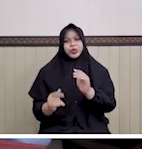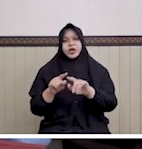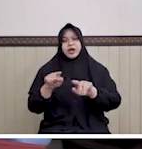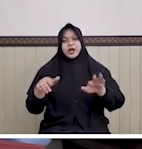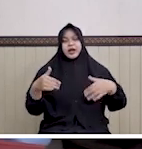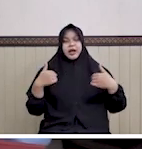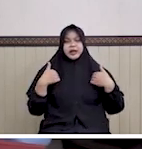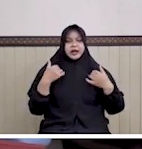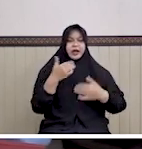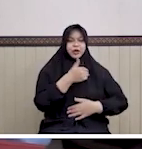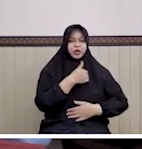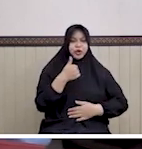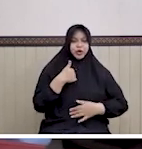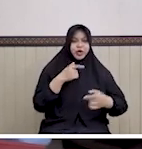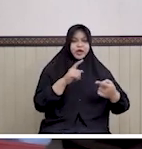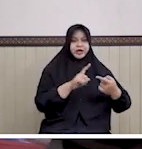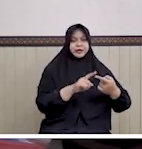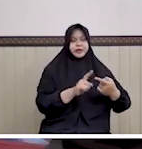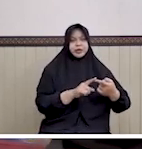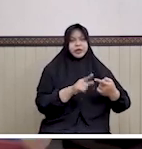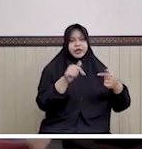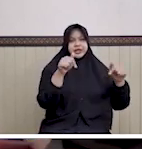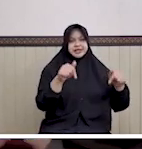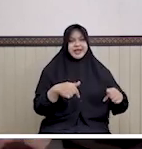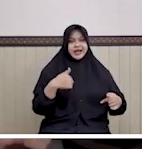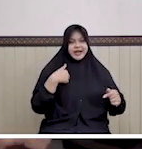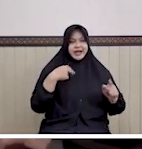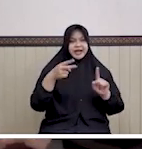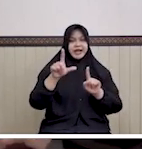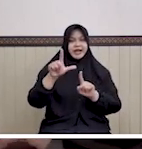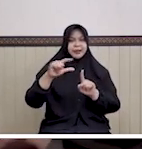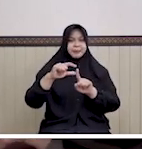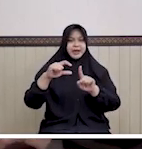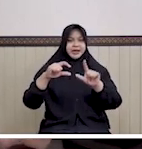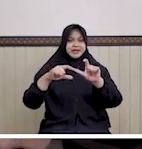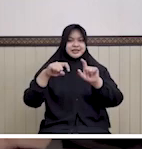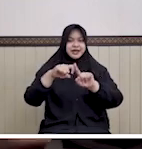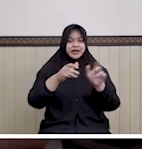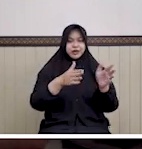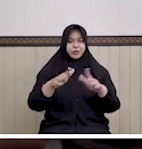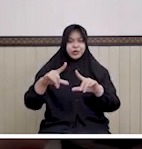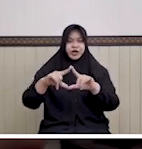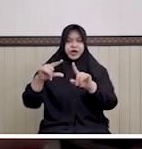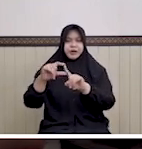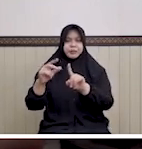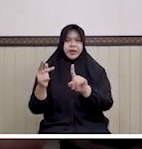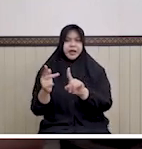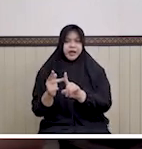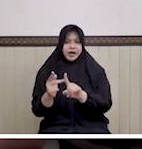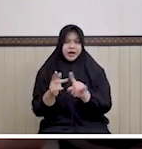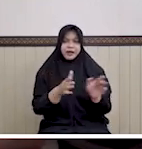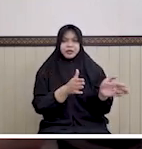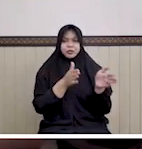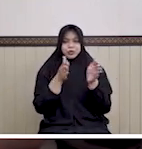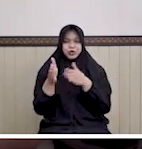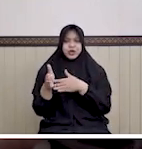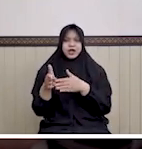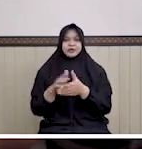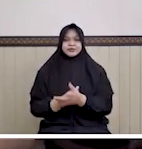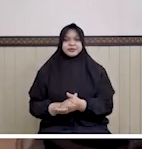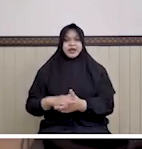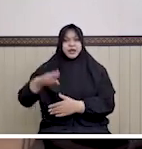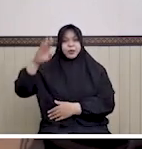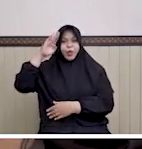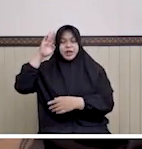anggota-anggotanya ada dada yang di sini ada dari lpsk ada ya HPH aparat penegak hukum baik mulai dari